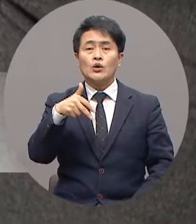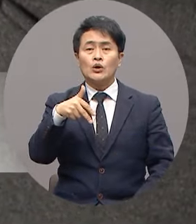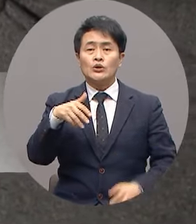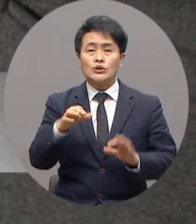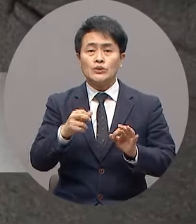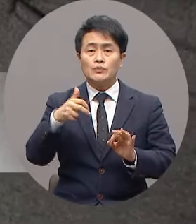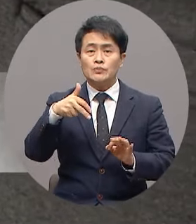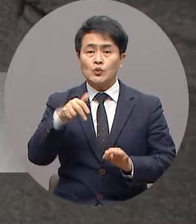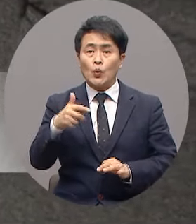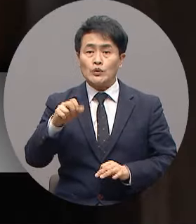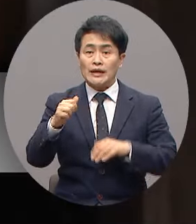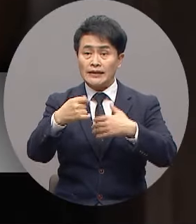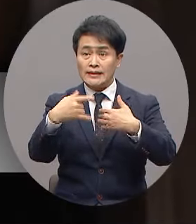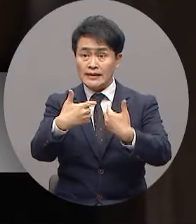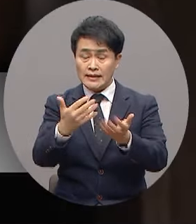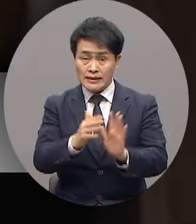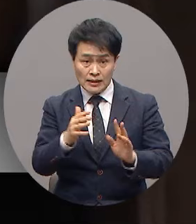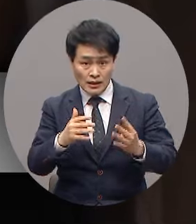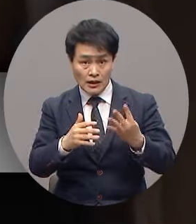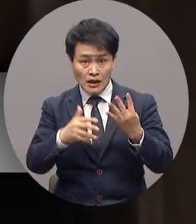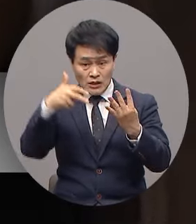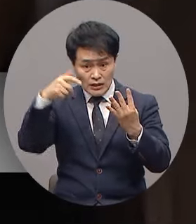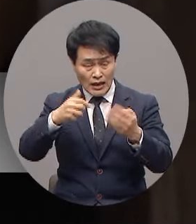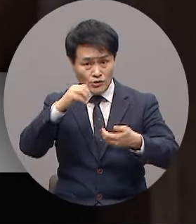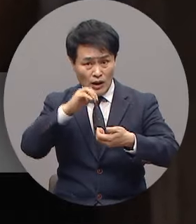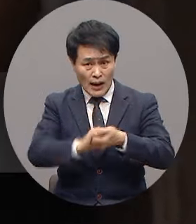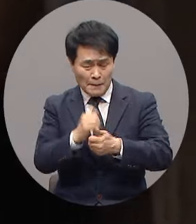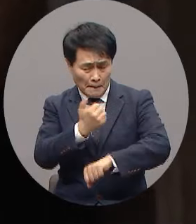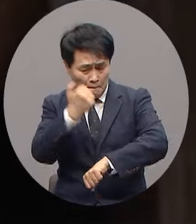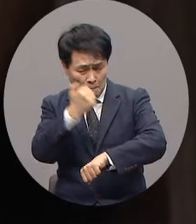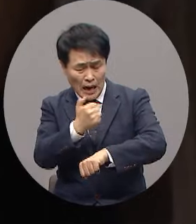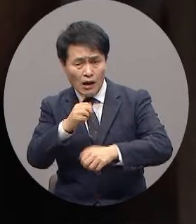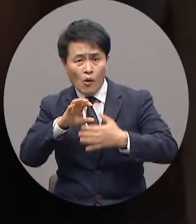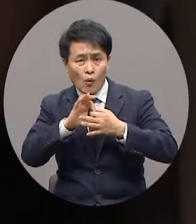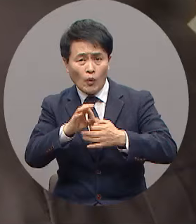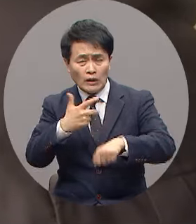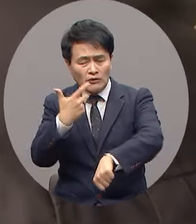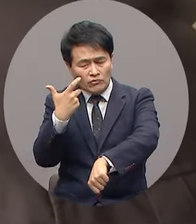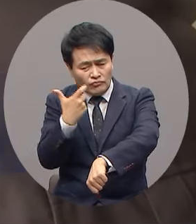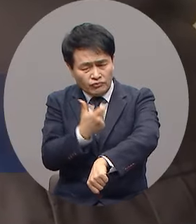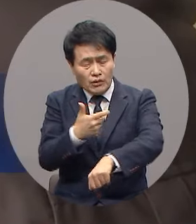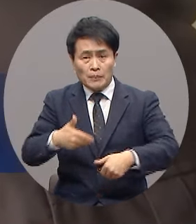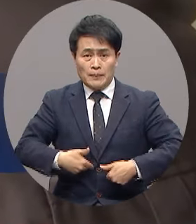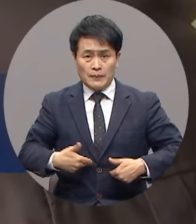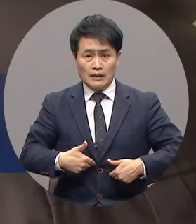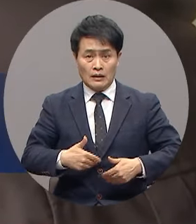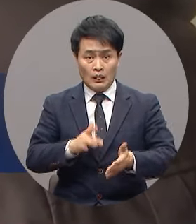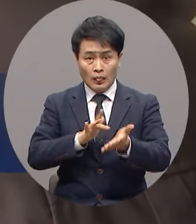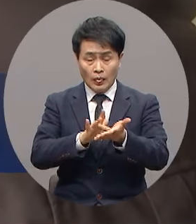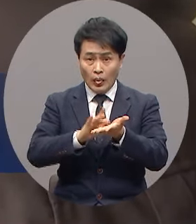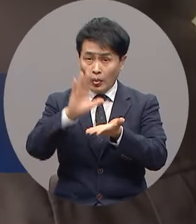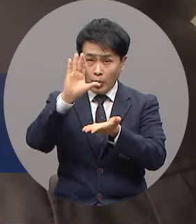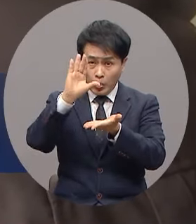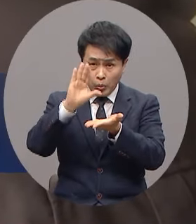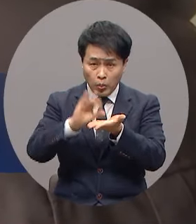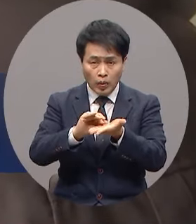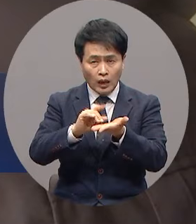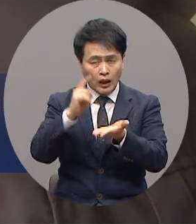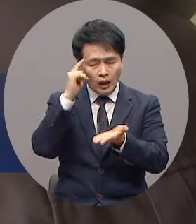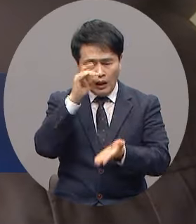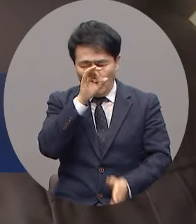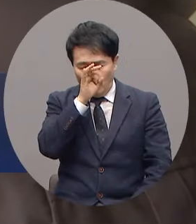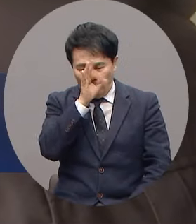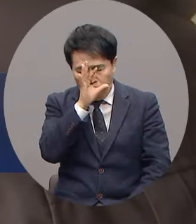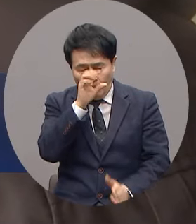심은 기계를 통해 4주에 한 번씩 마약성 진통제를 맞고 있습니다. 약이 떨어지면 기절할